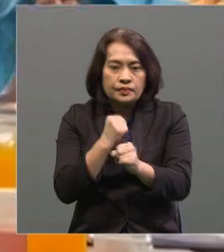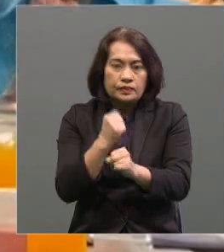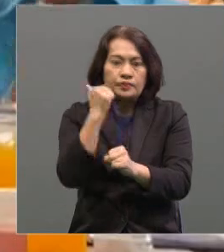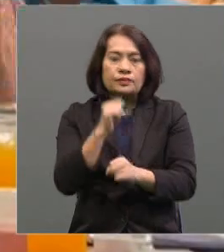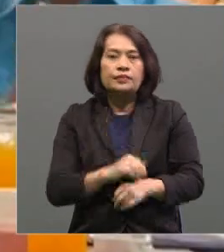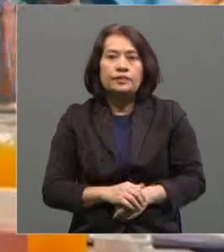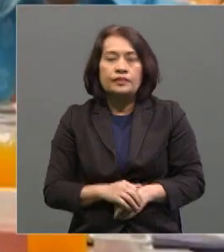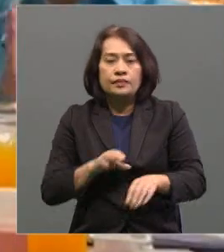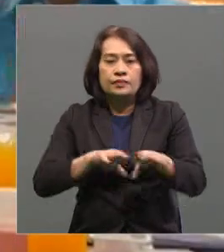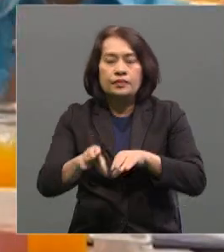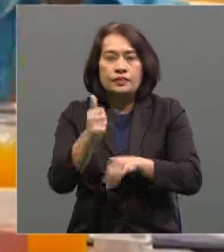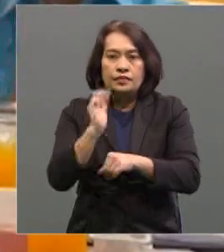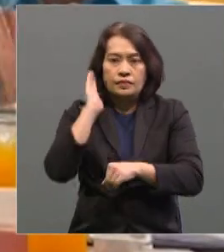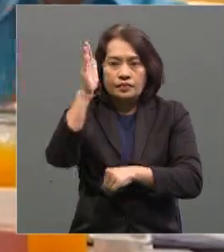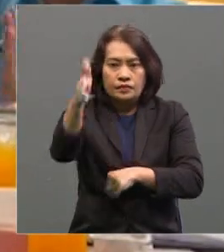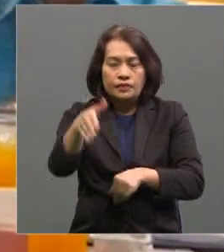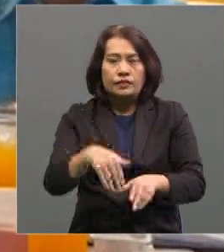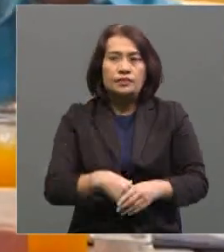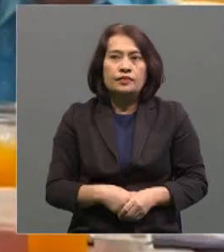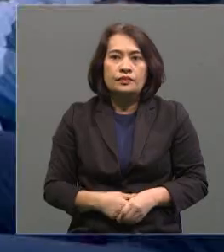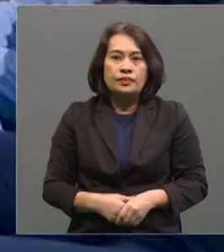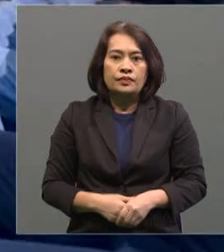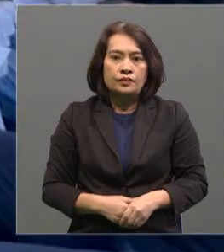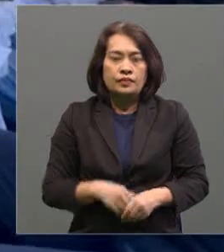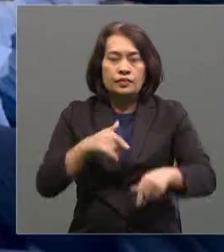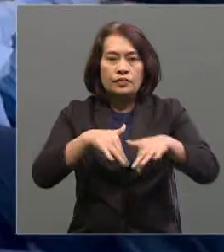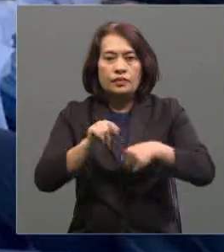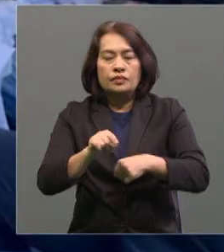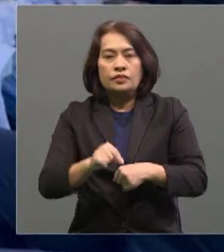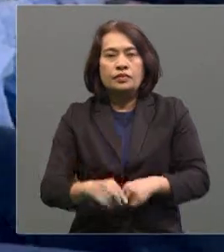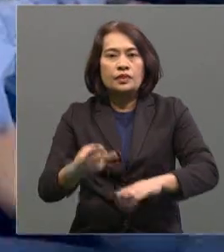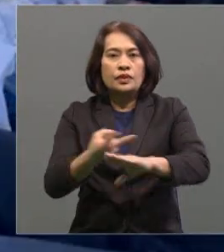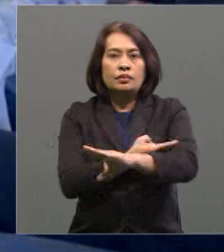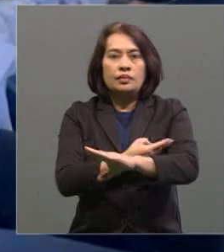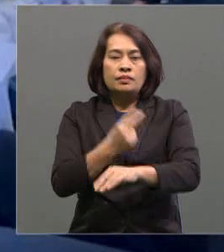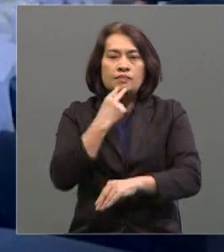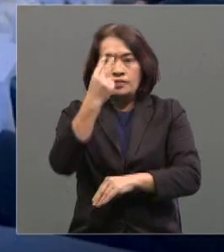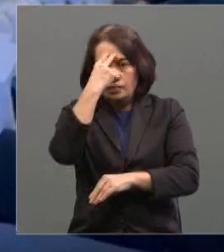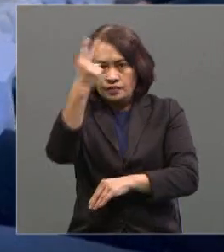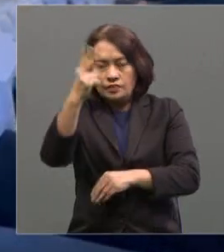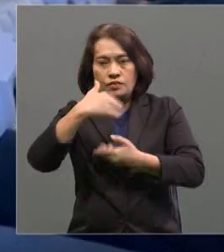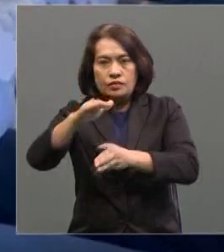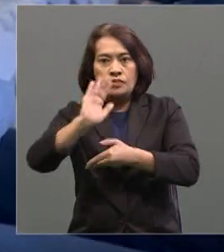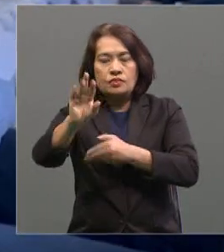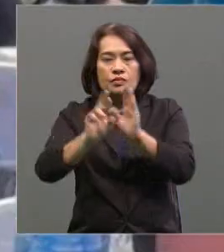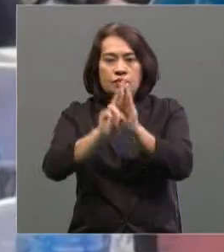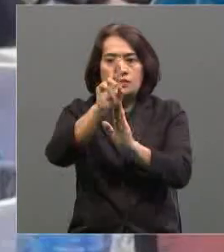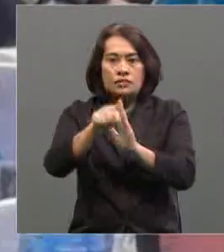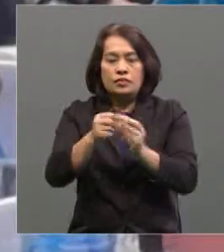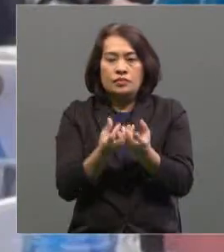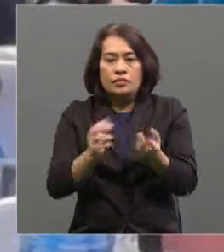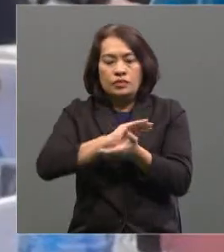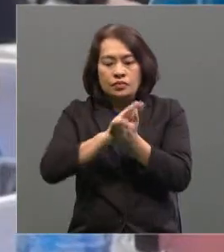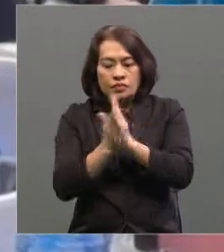สามารถดำเนินการได้ต่อไปนะคะซึ่งวิสาหกิจชุมชนแพะแก่ส่งออกของจังหวัดเชียงรายเนี่ยก็จะเป็นแหล่งแปรรูปที่